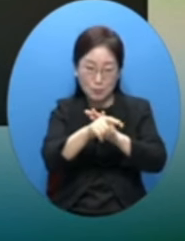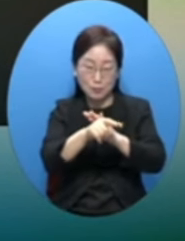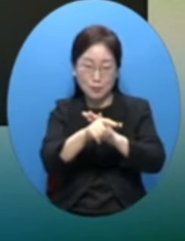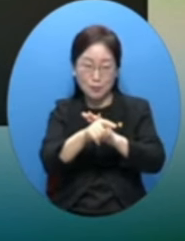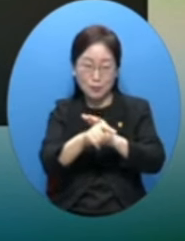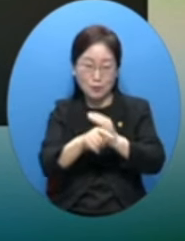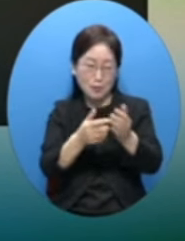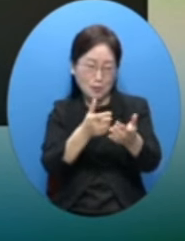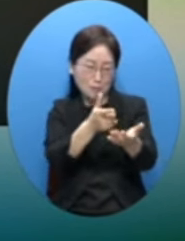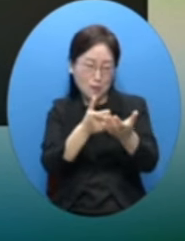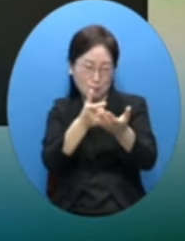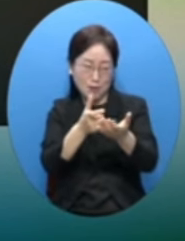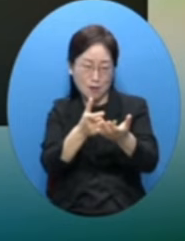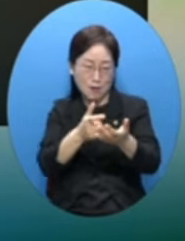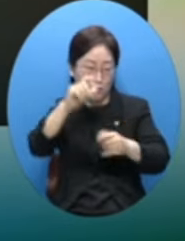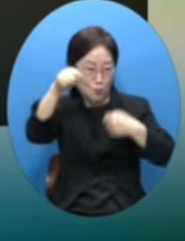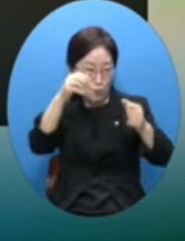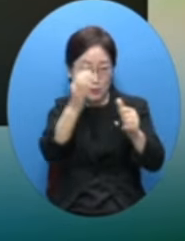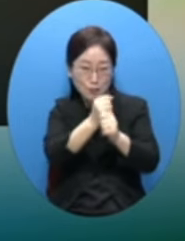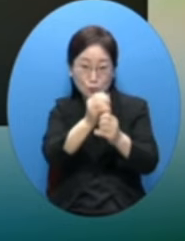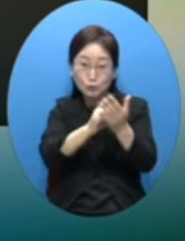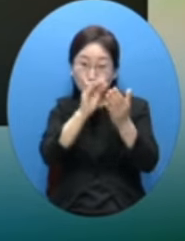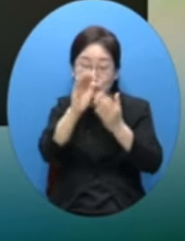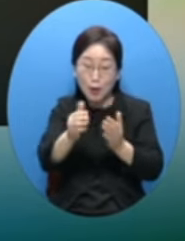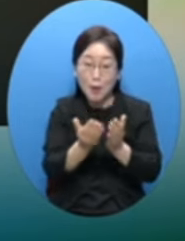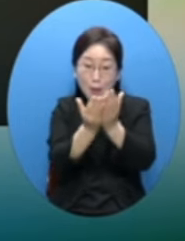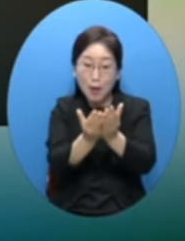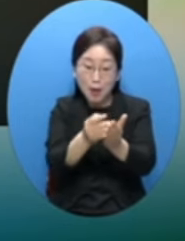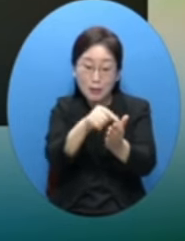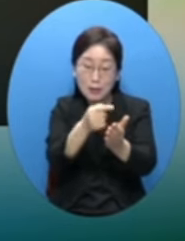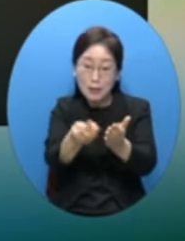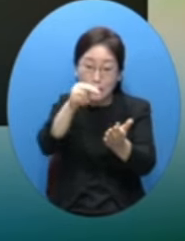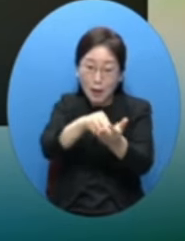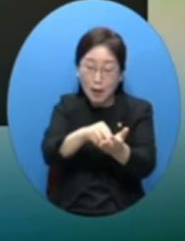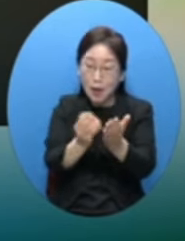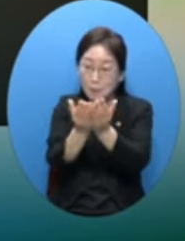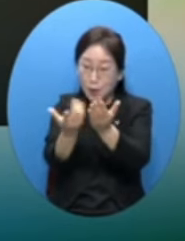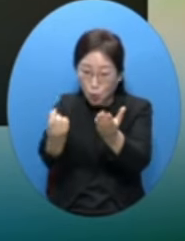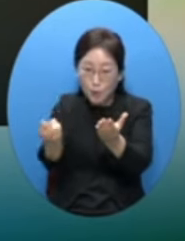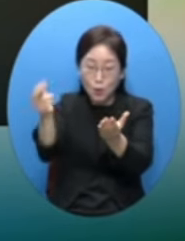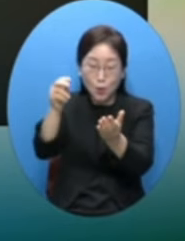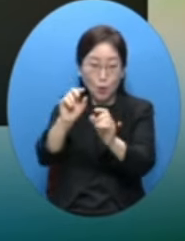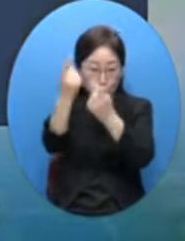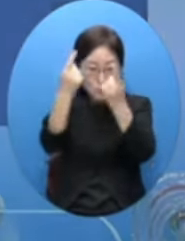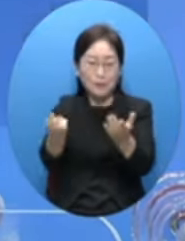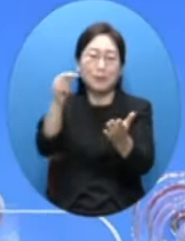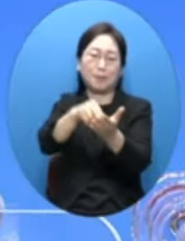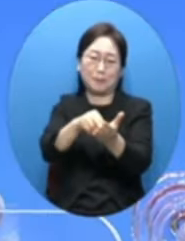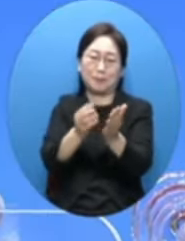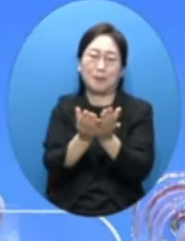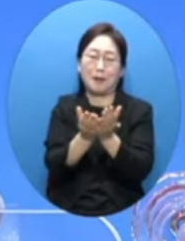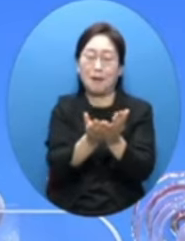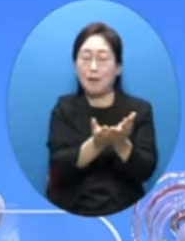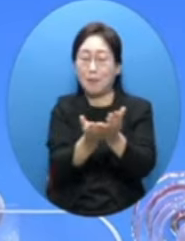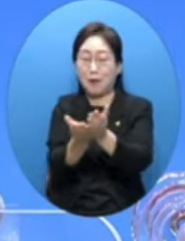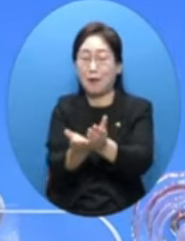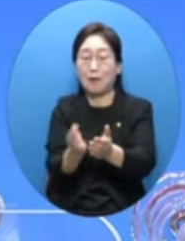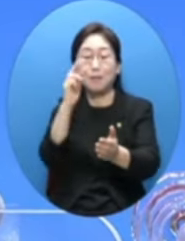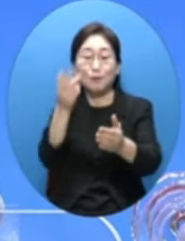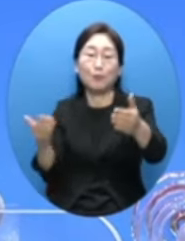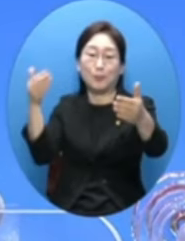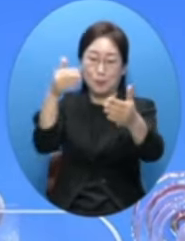타고 같이 돌아오게 됐습니다. 뉴욕 항구에 도착하니까 군악대 빵빠레 울려